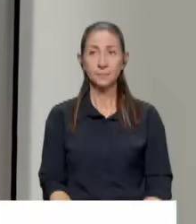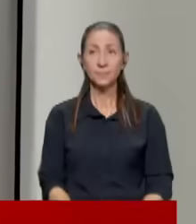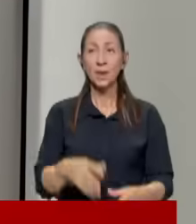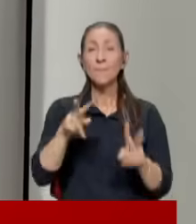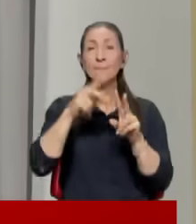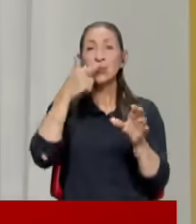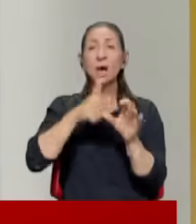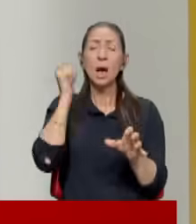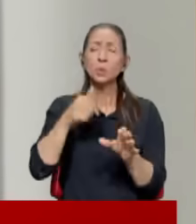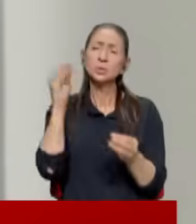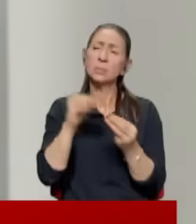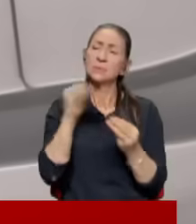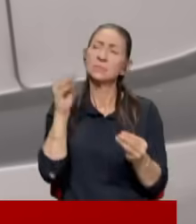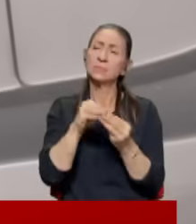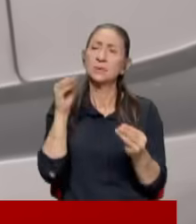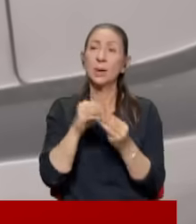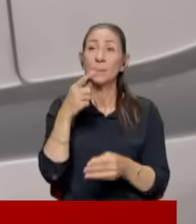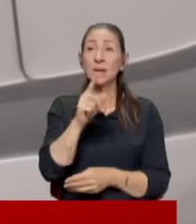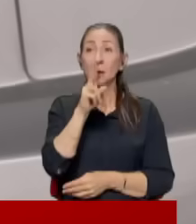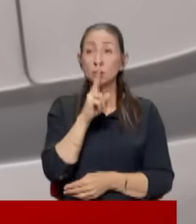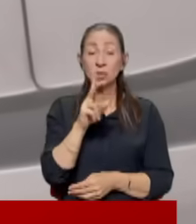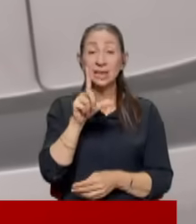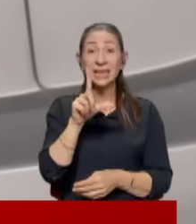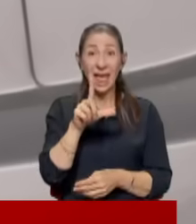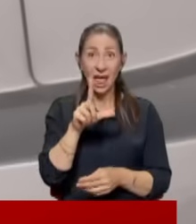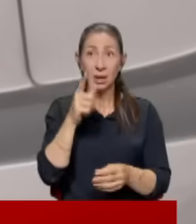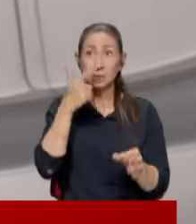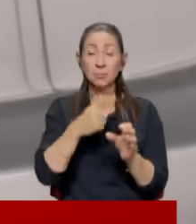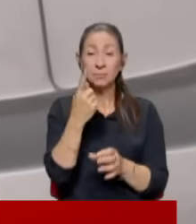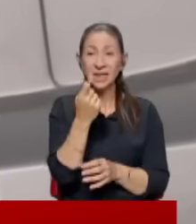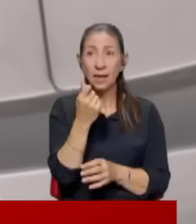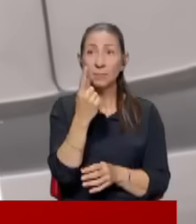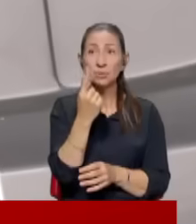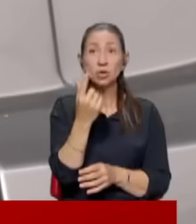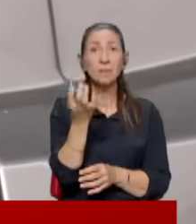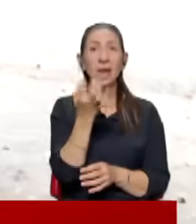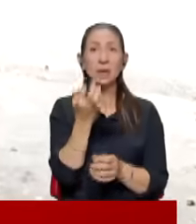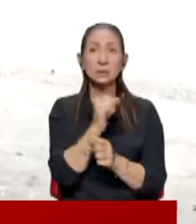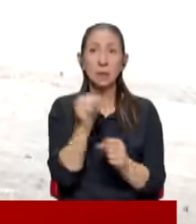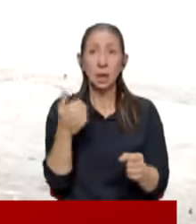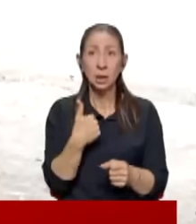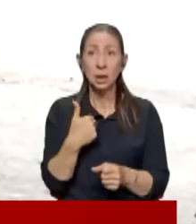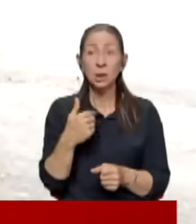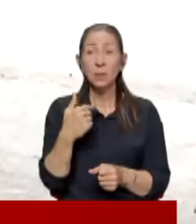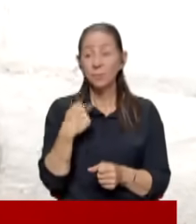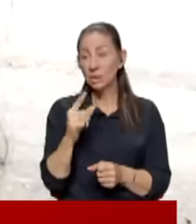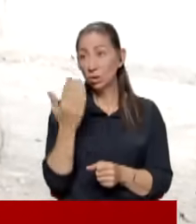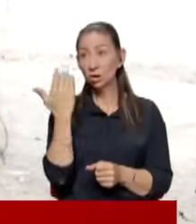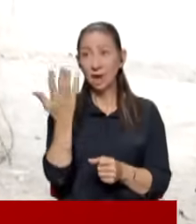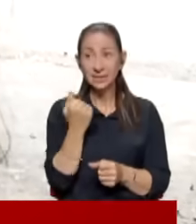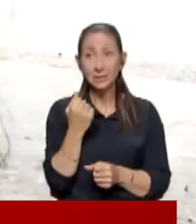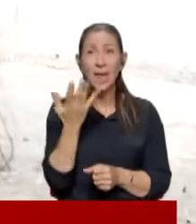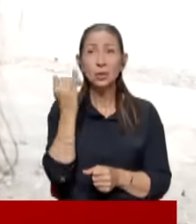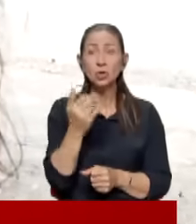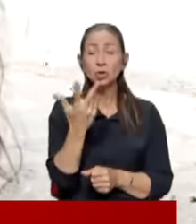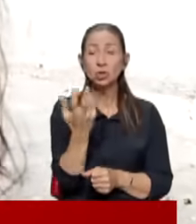Mazota her gün zam geliyor. Sürekli zam. 1200 litre mazot alıyoruz. 1 lira oynasa 1,5 milyar falan fark eder. Bir gün alsaydım en